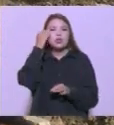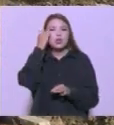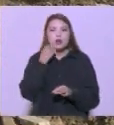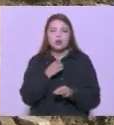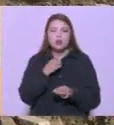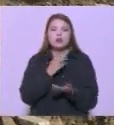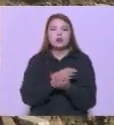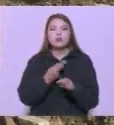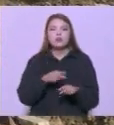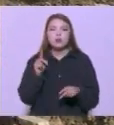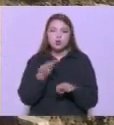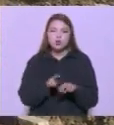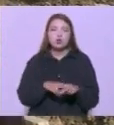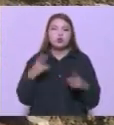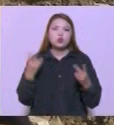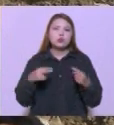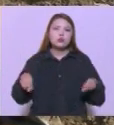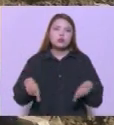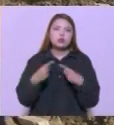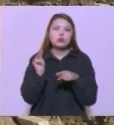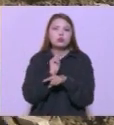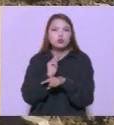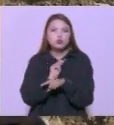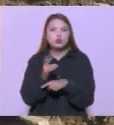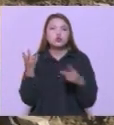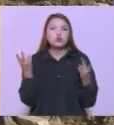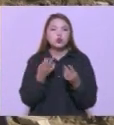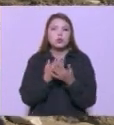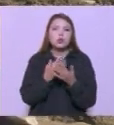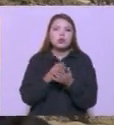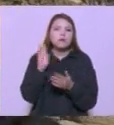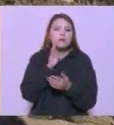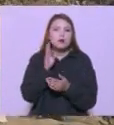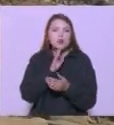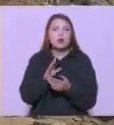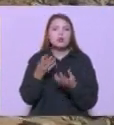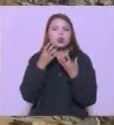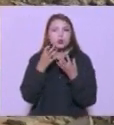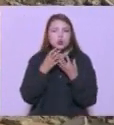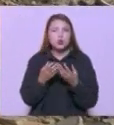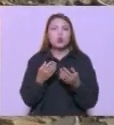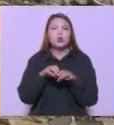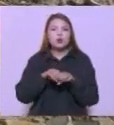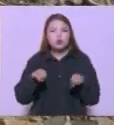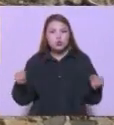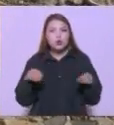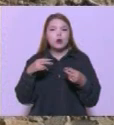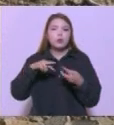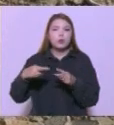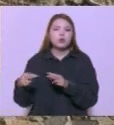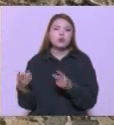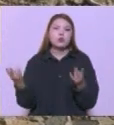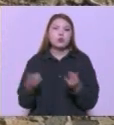Сондықтан осында реконструкция жұмыстары жүріп жатыр. Жылудан, судан, сосын кәріз құбырларын ауыстырып жатыр.